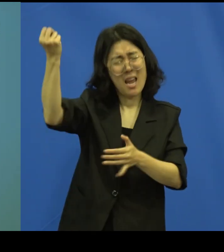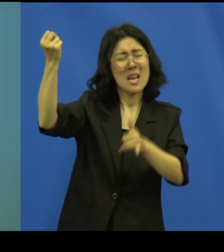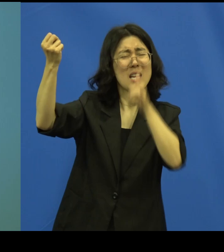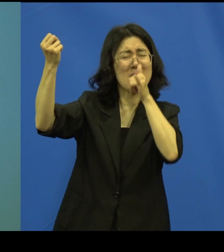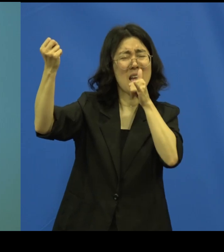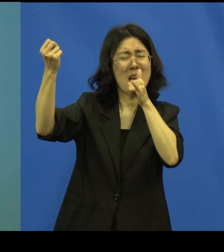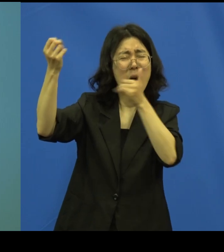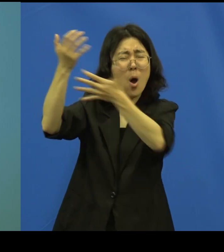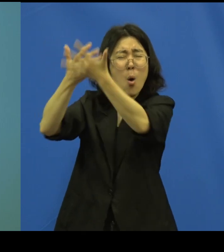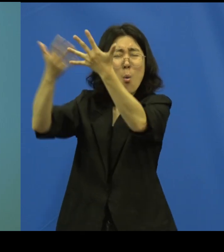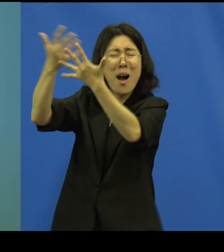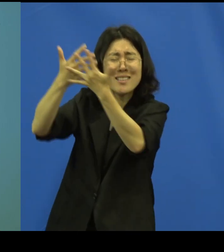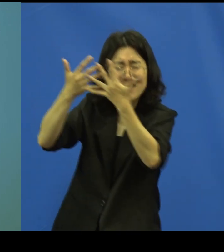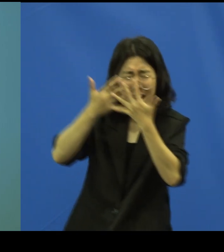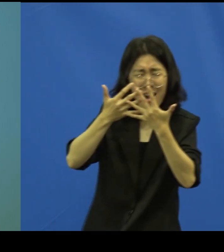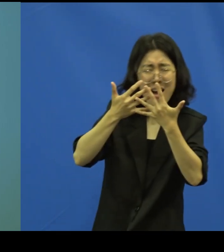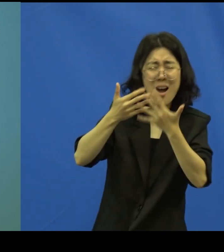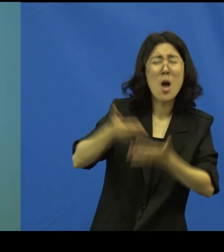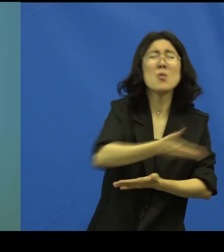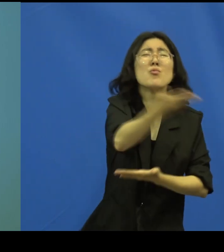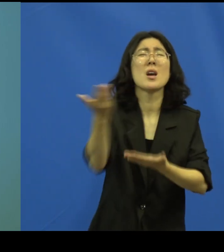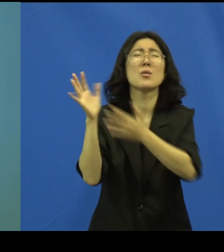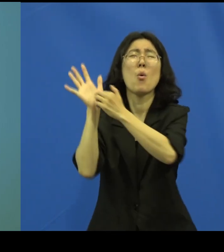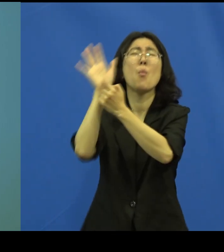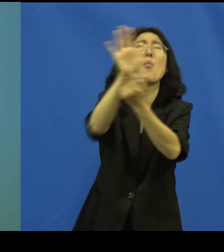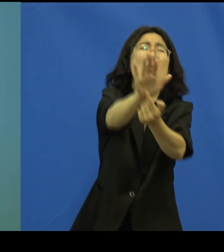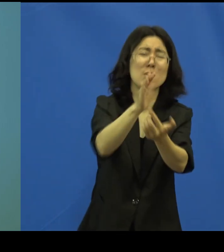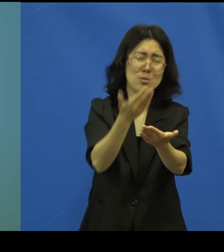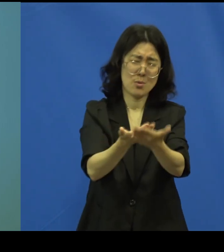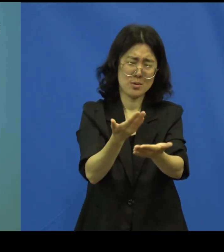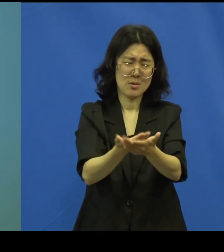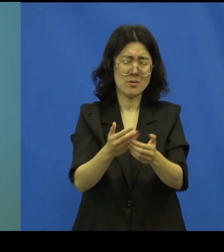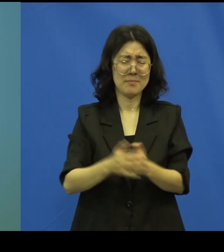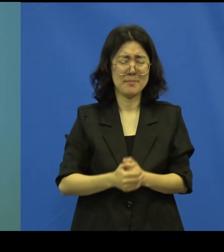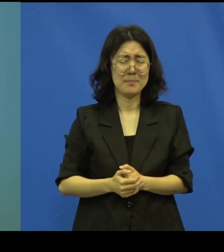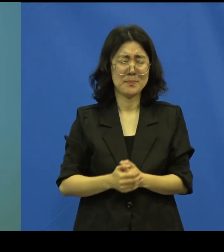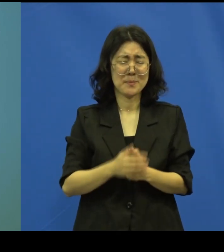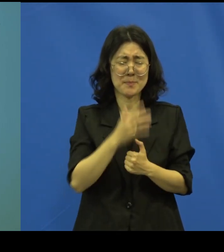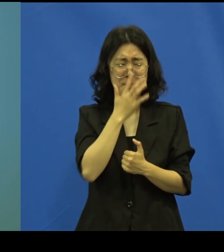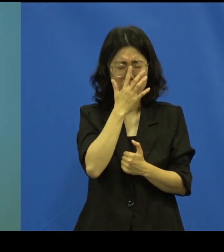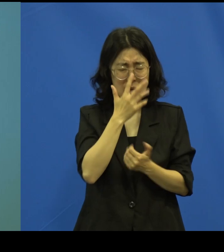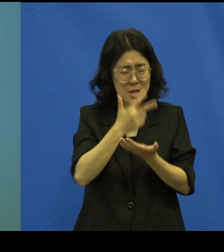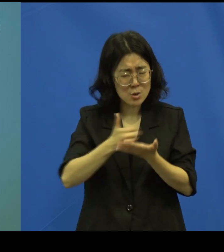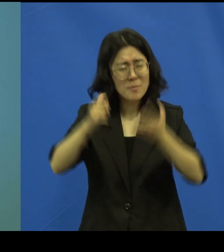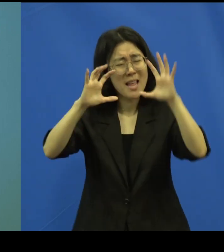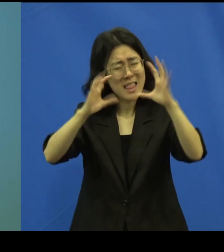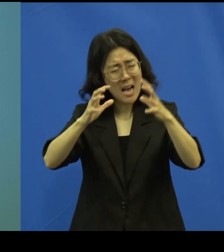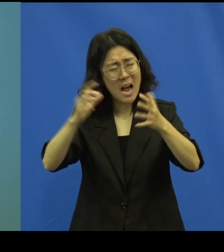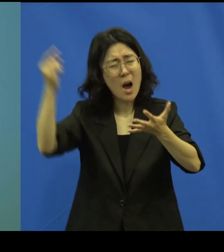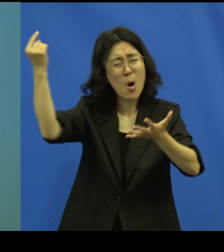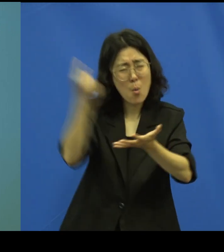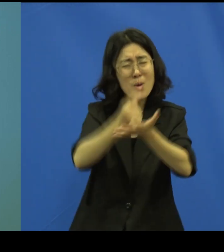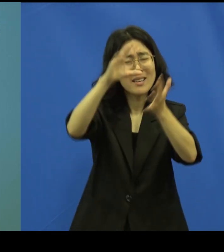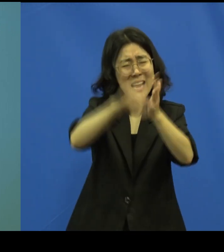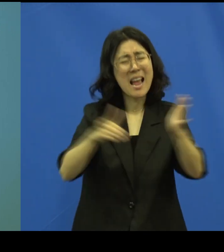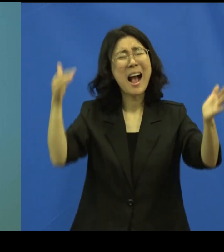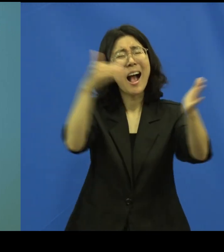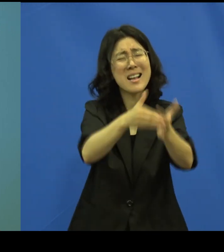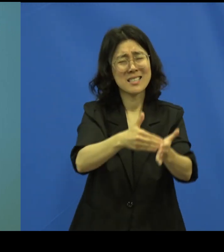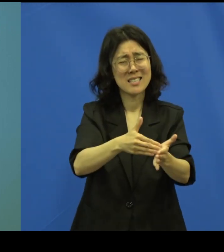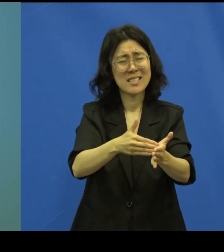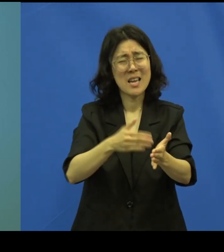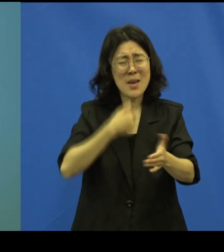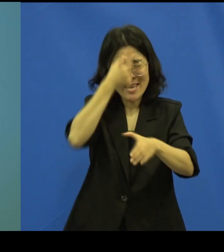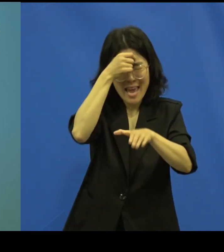아름다운 환상이 우리에게도 이루어지게 하여 주시옵소서. 주님의 나라가 임할 때까지